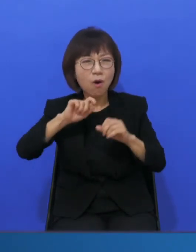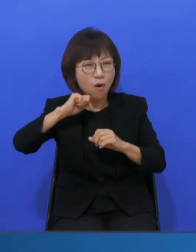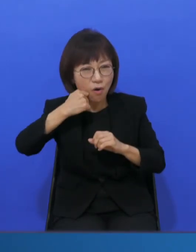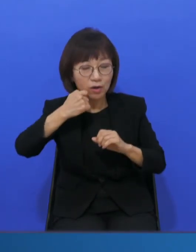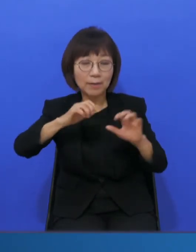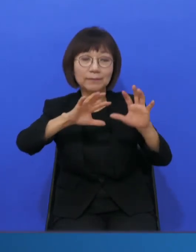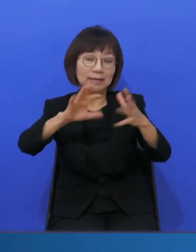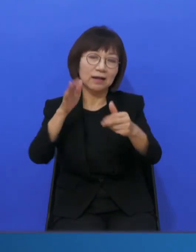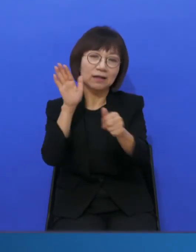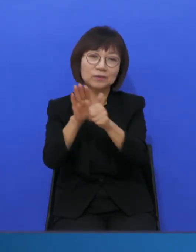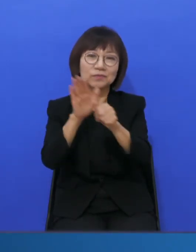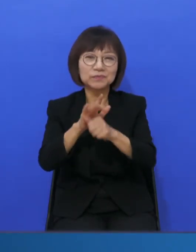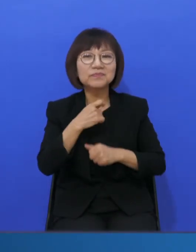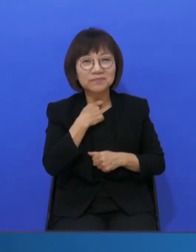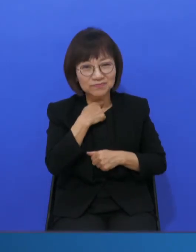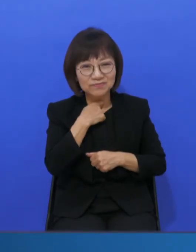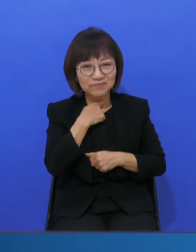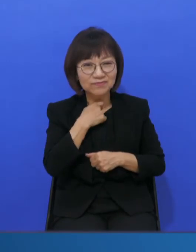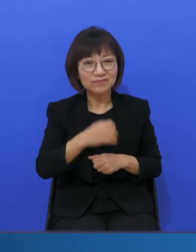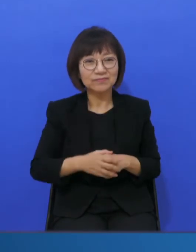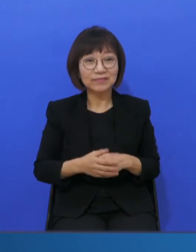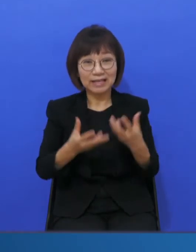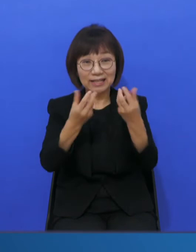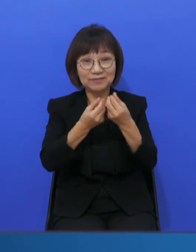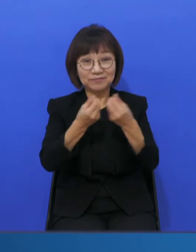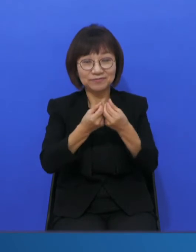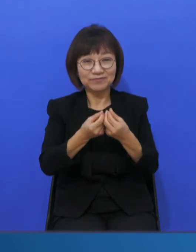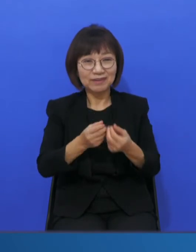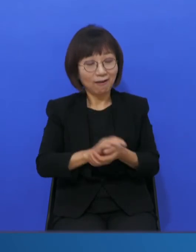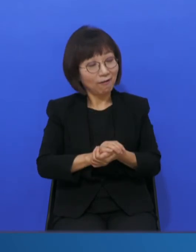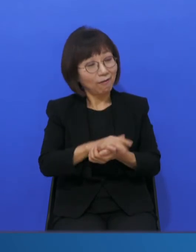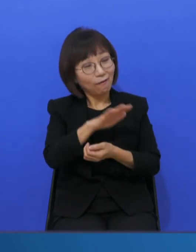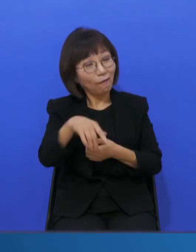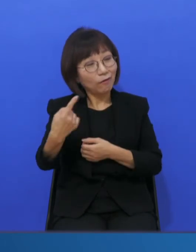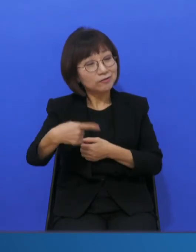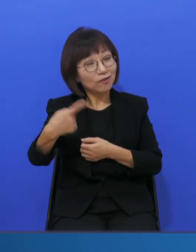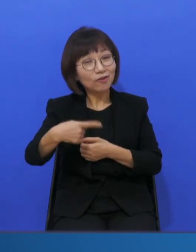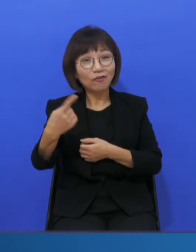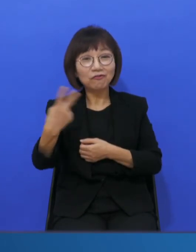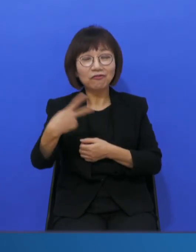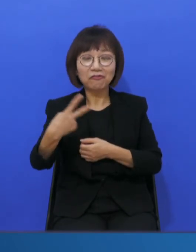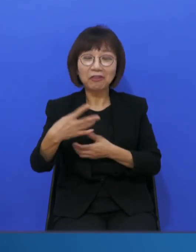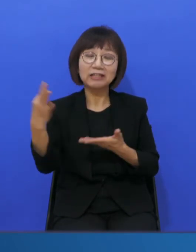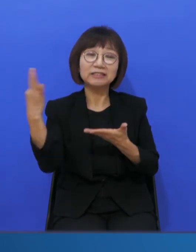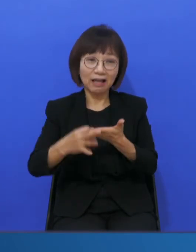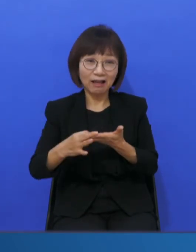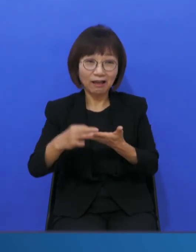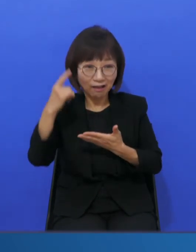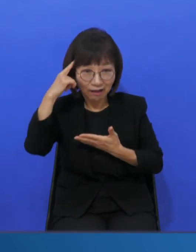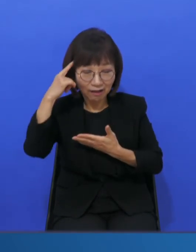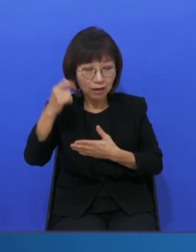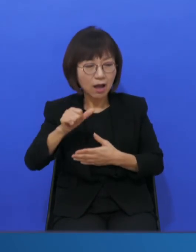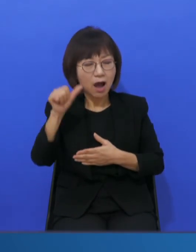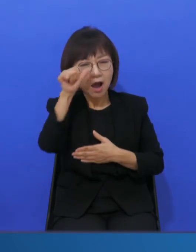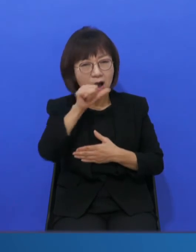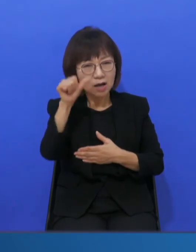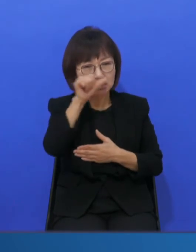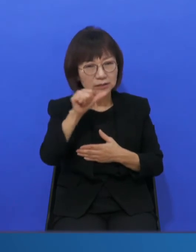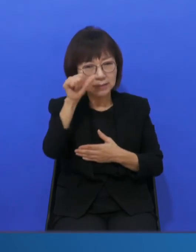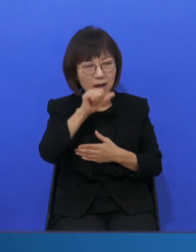어려움을 겪고 있는 나라들을 돕고자 합니다. 예를 들면 저희가 가볍게 생각하는 몇천 원 금액의